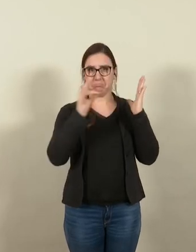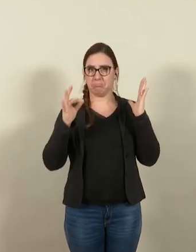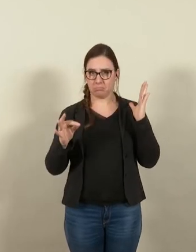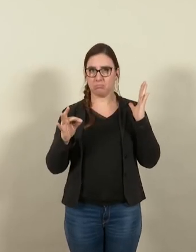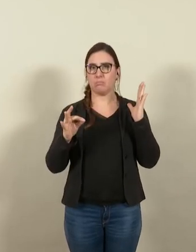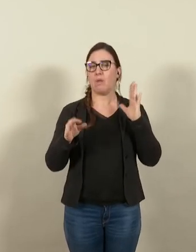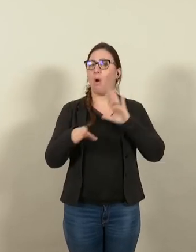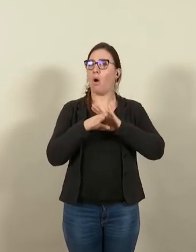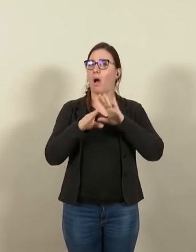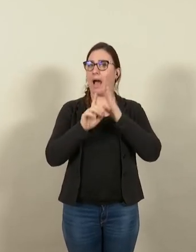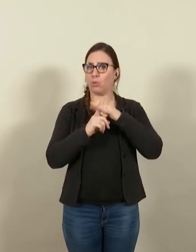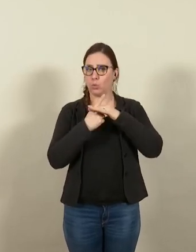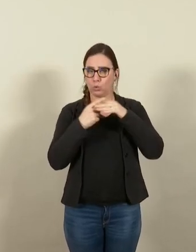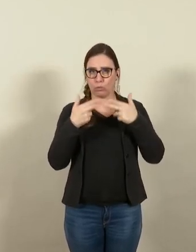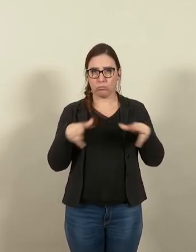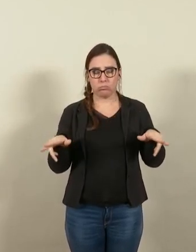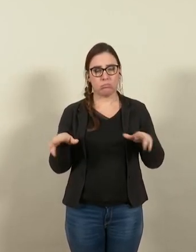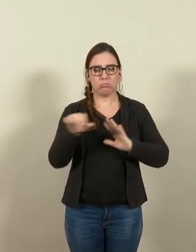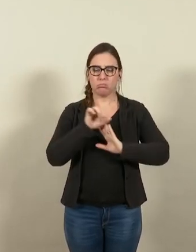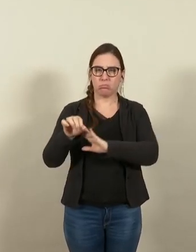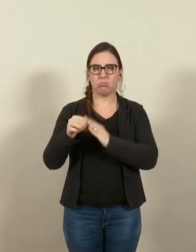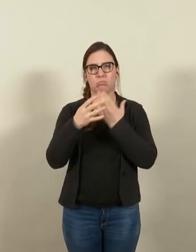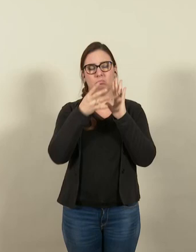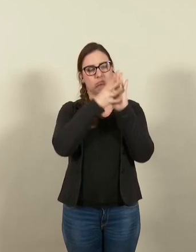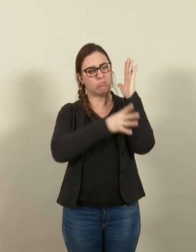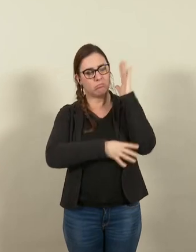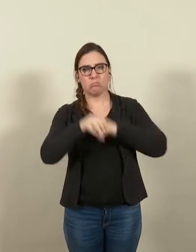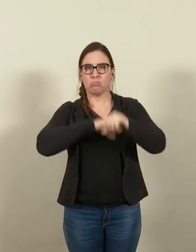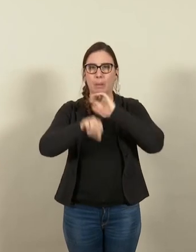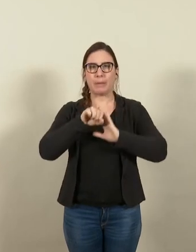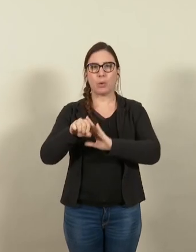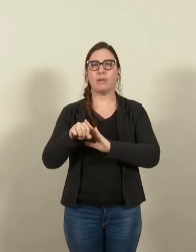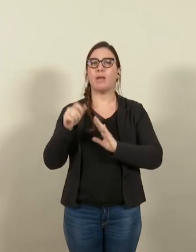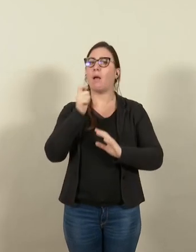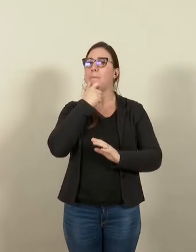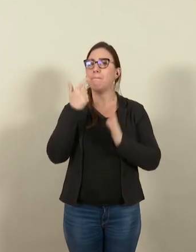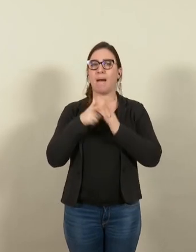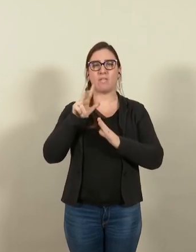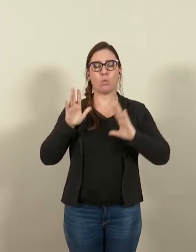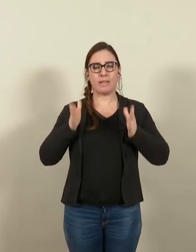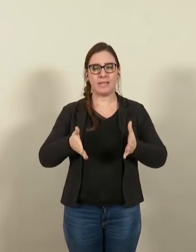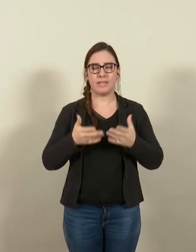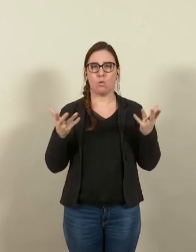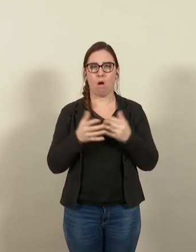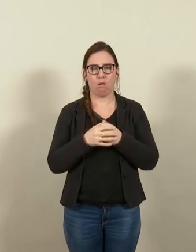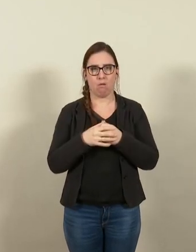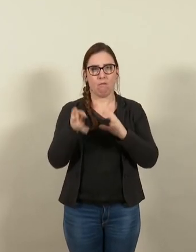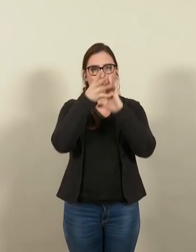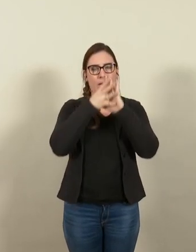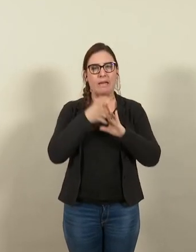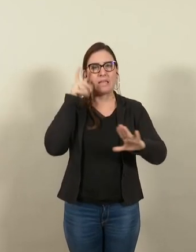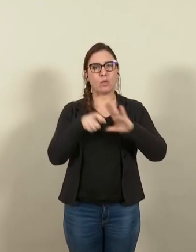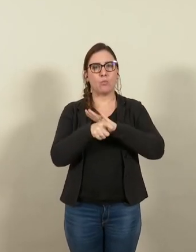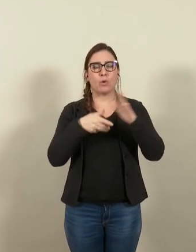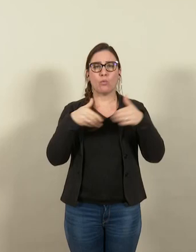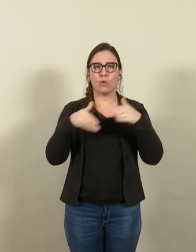préambule pour la mise en œuvre des priorités de la politique sportive définie en mars 2023 il est proposé de redéfinir les critères de subvention